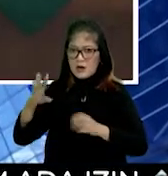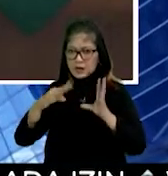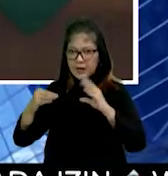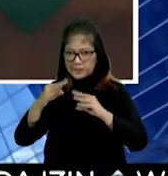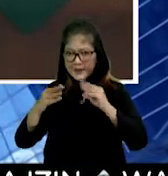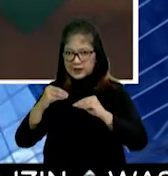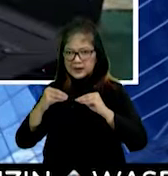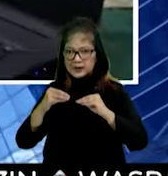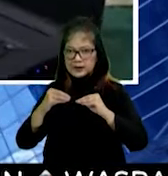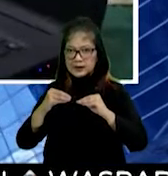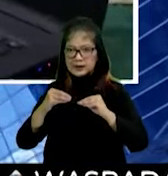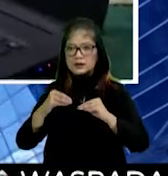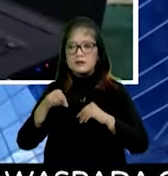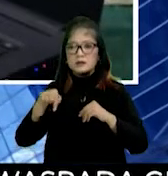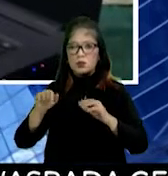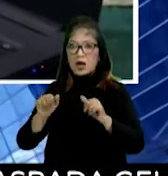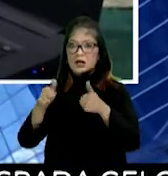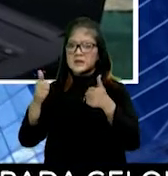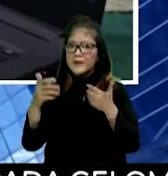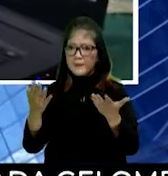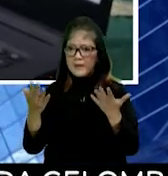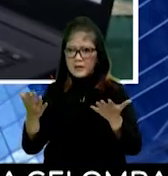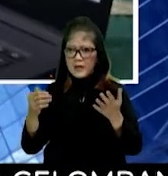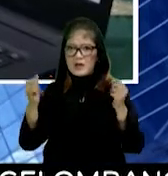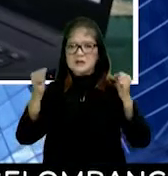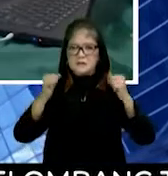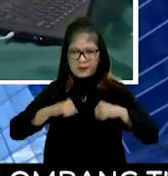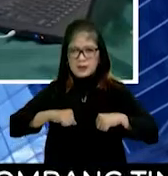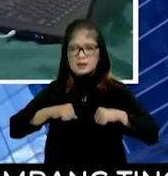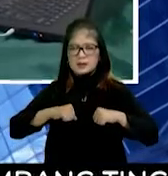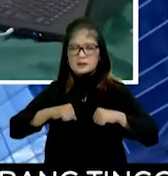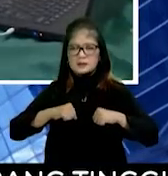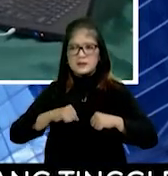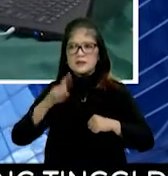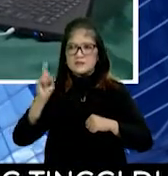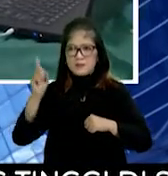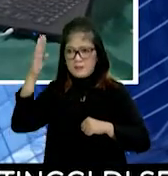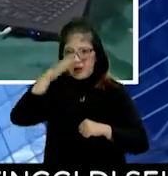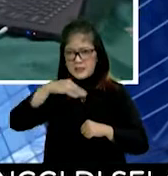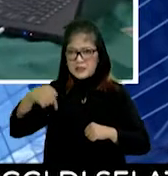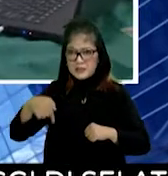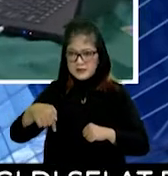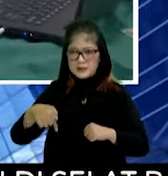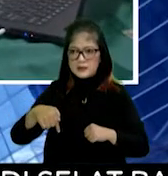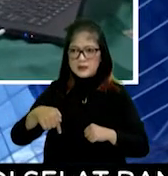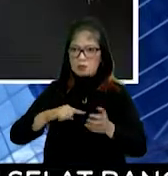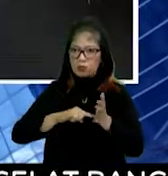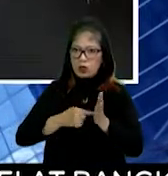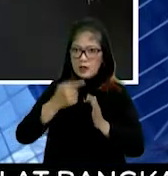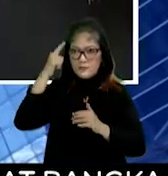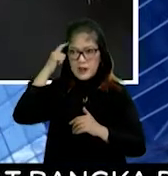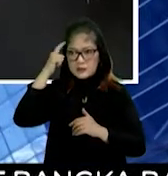terbatas yang menghasilkan kesepakatan bahwasanya pada hari ini dilakukan pembelajaran jarak